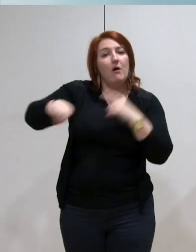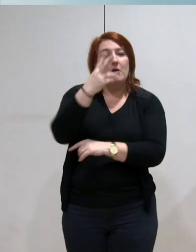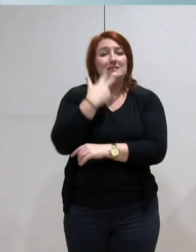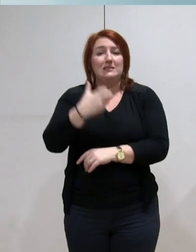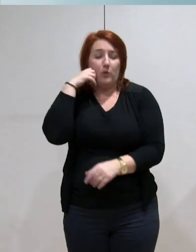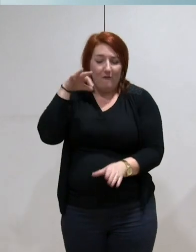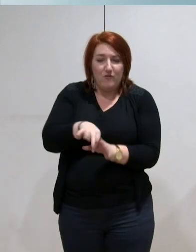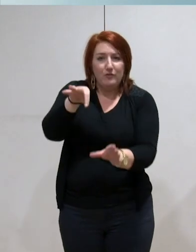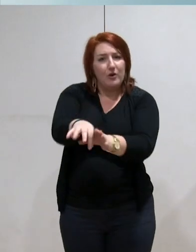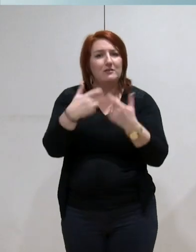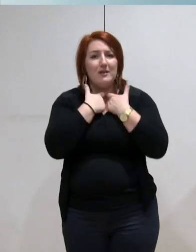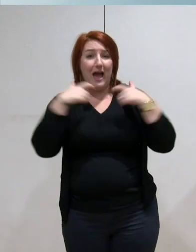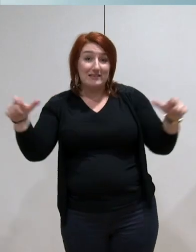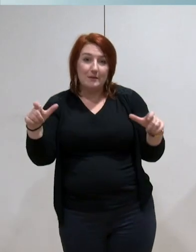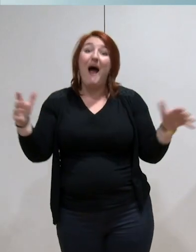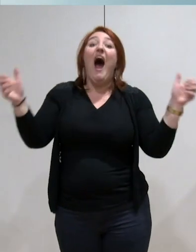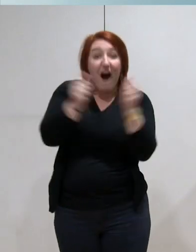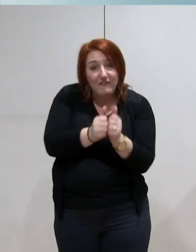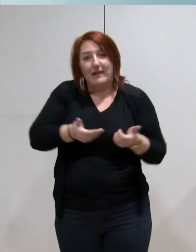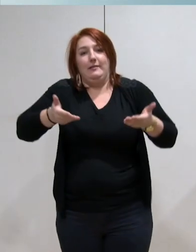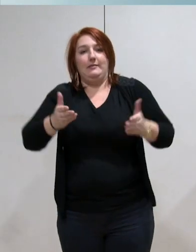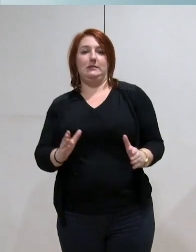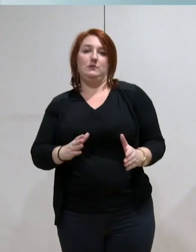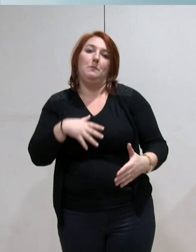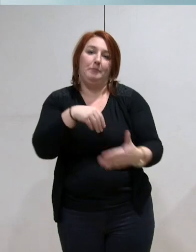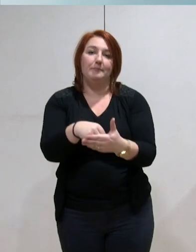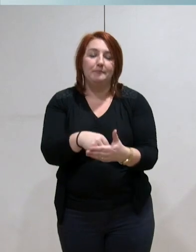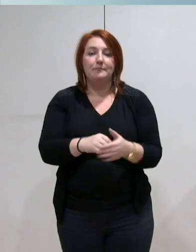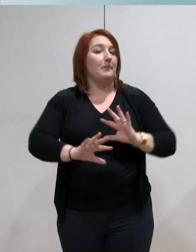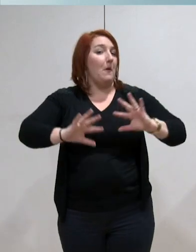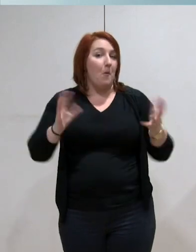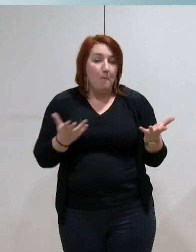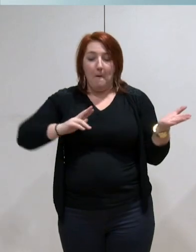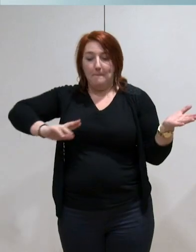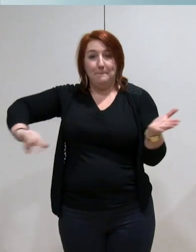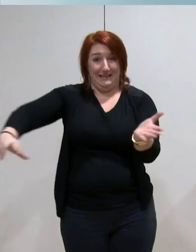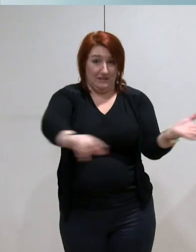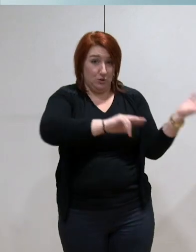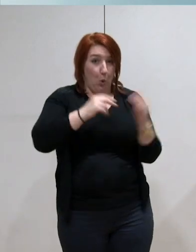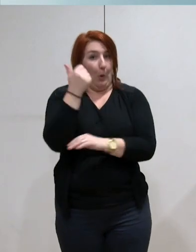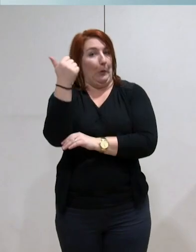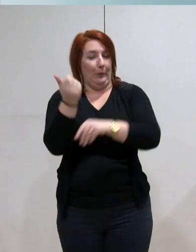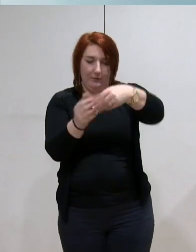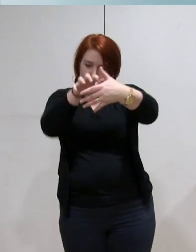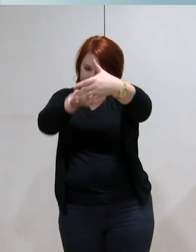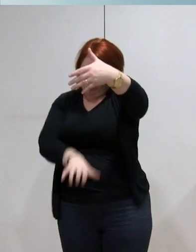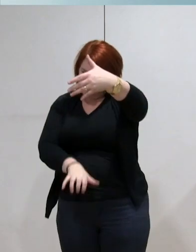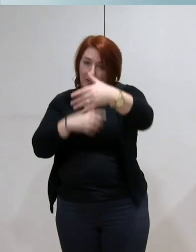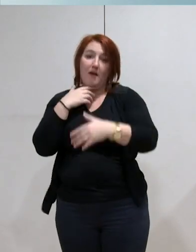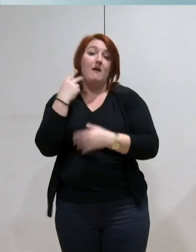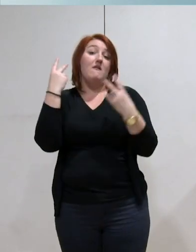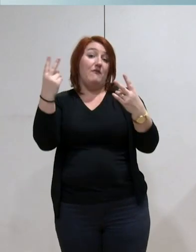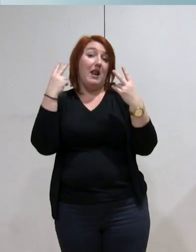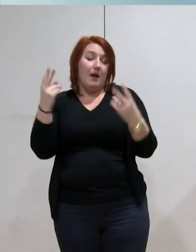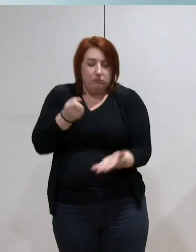accessible et décisionnaire le principe retenu s'organise en une pétition qui sera valide à partir d'un seuil minimum